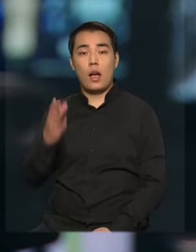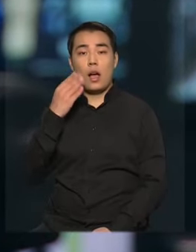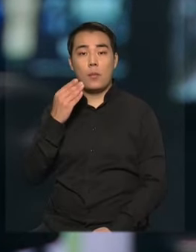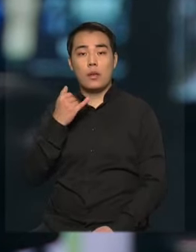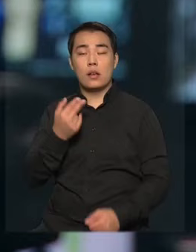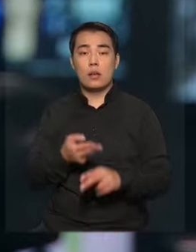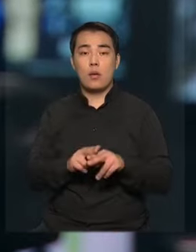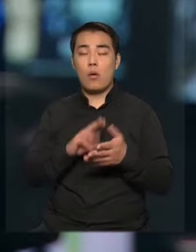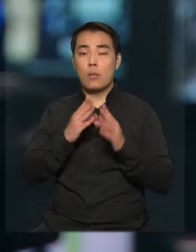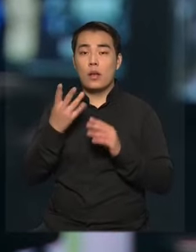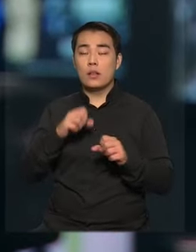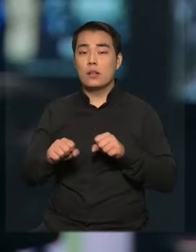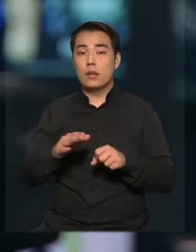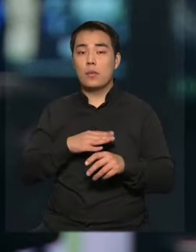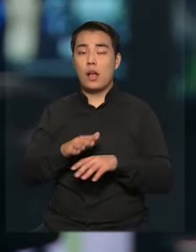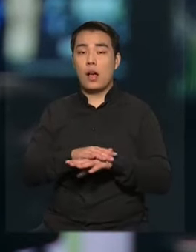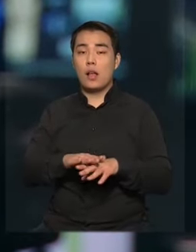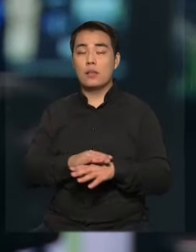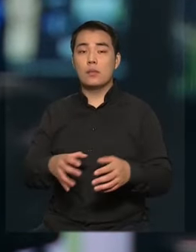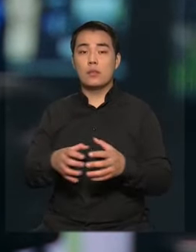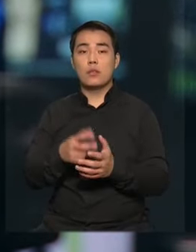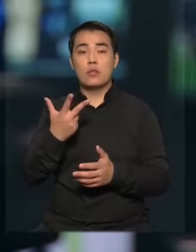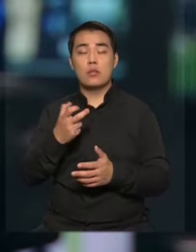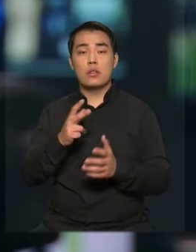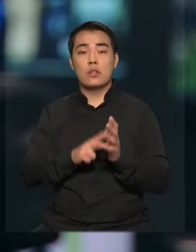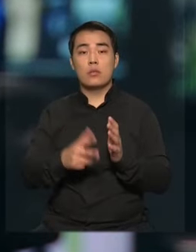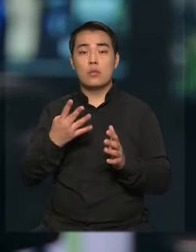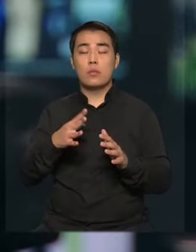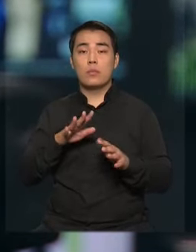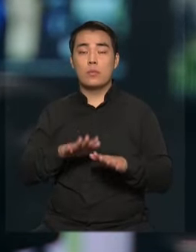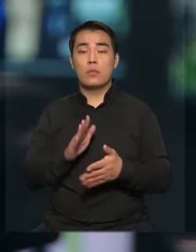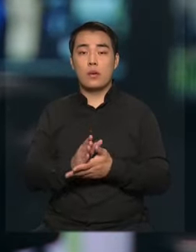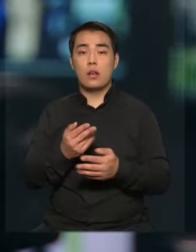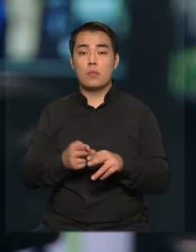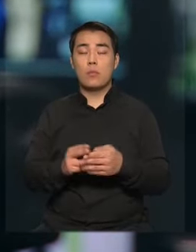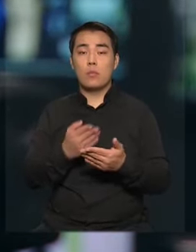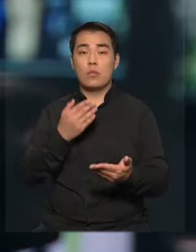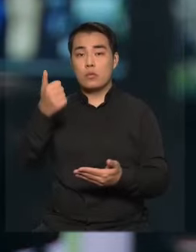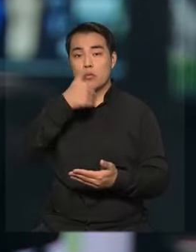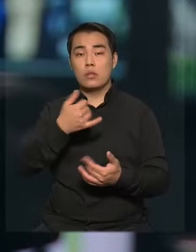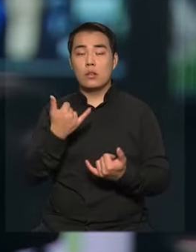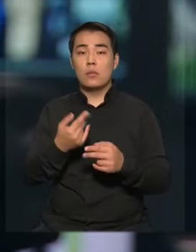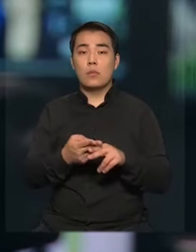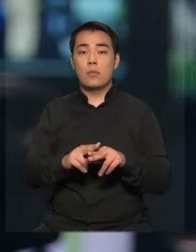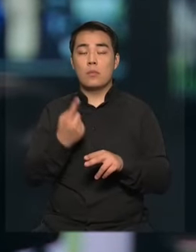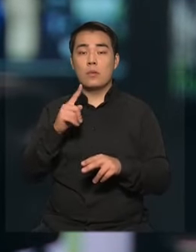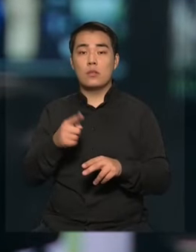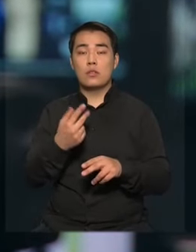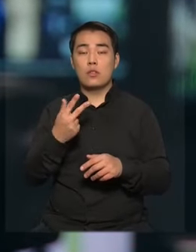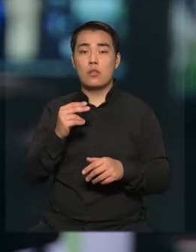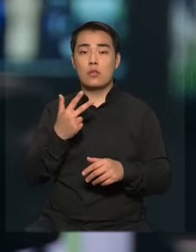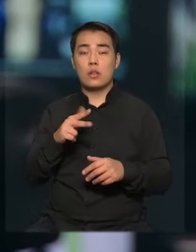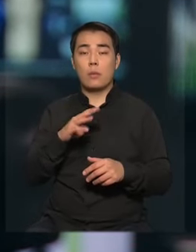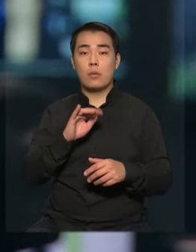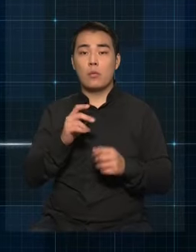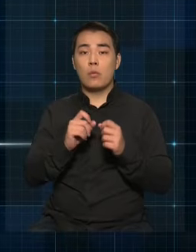Алматыда зілзала болған кезде халық жиналатын арнай 384 пункт бар. Өткен түнде олардың барлығы 1,5 сағат ішінде ашылып, 11